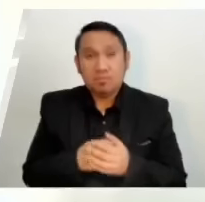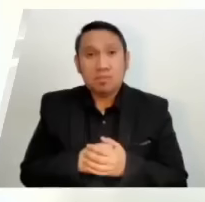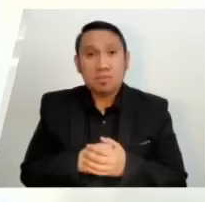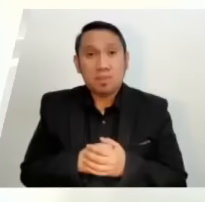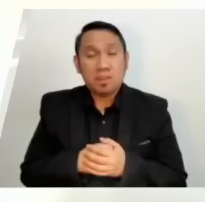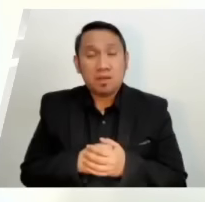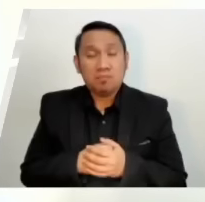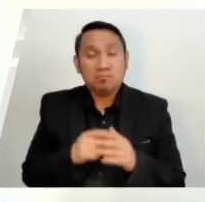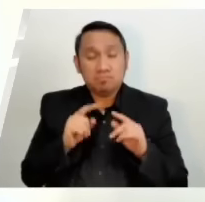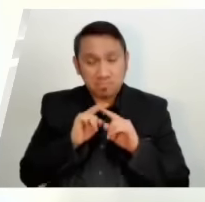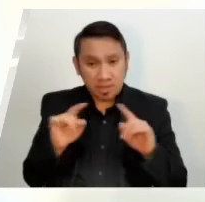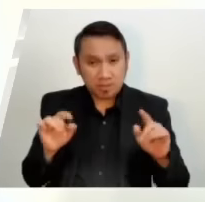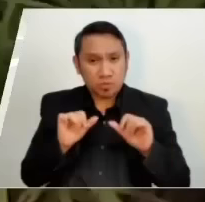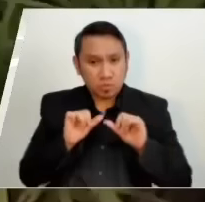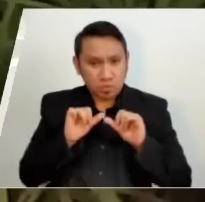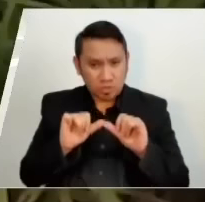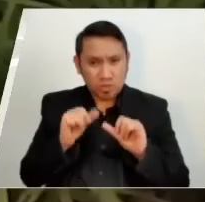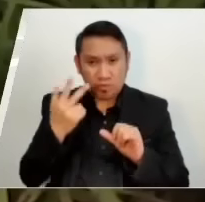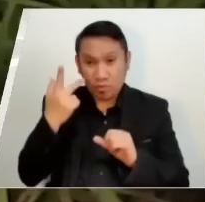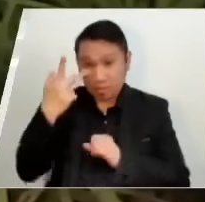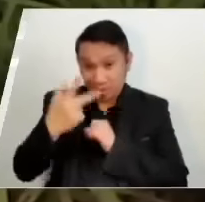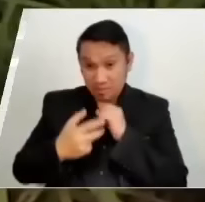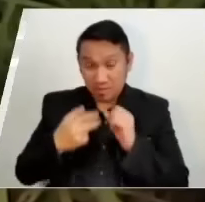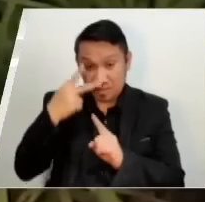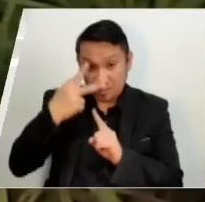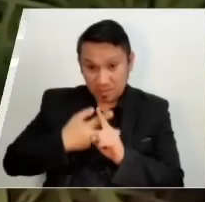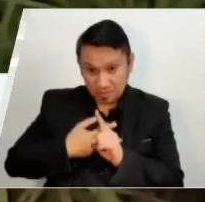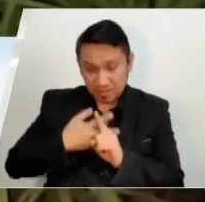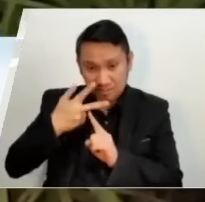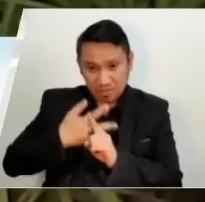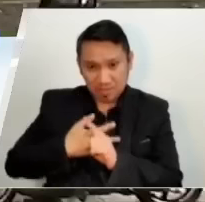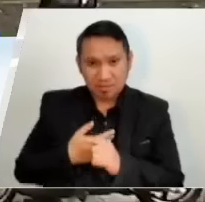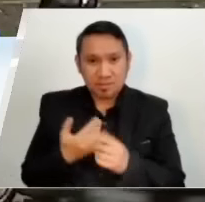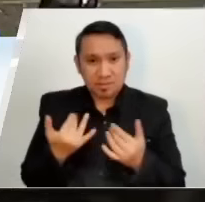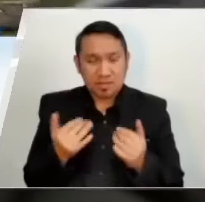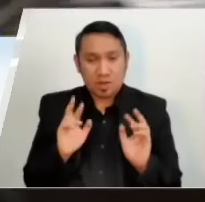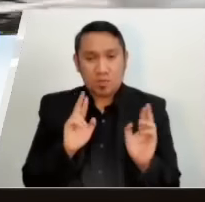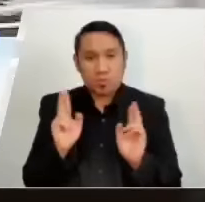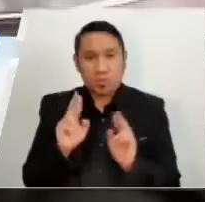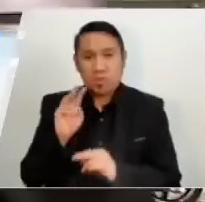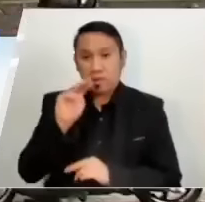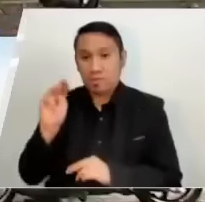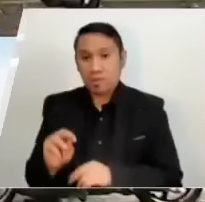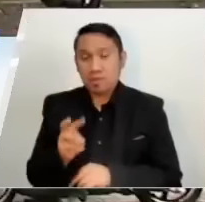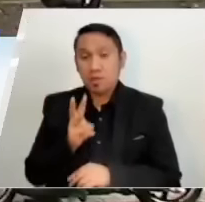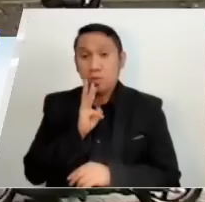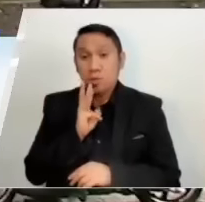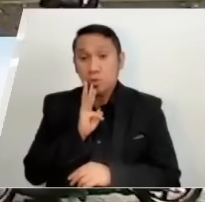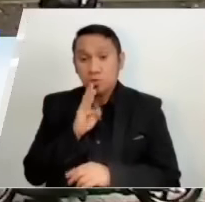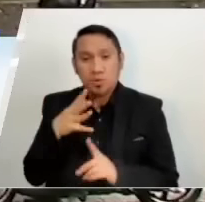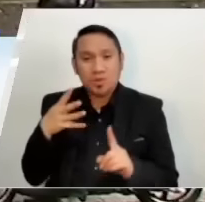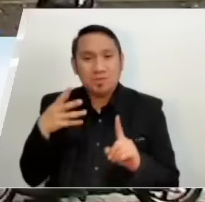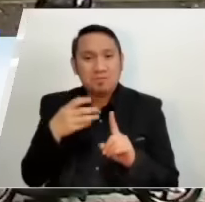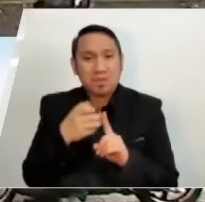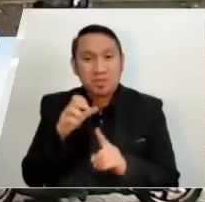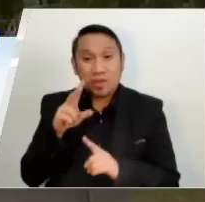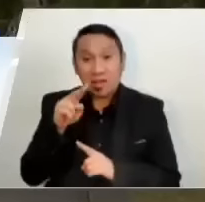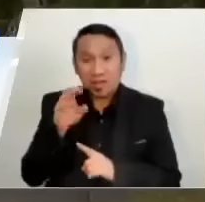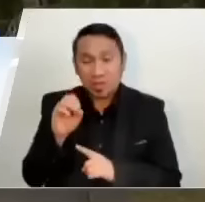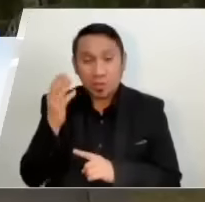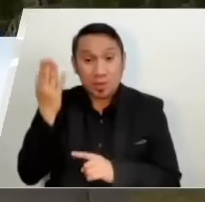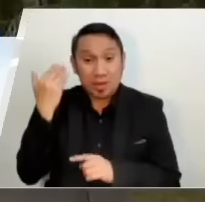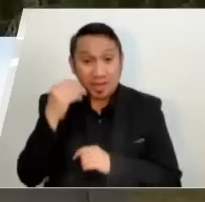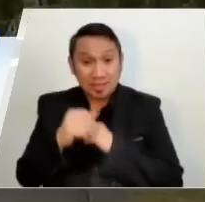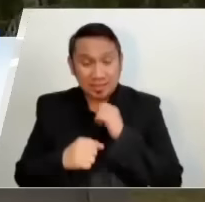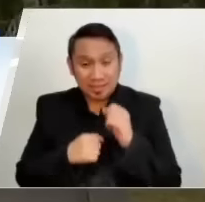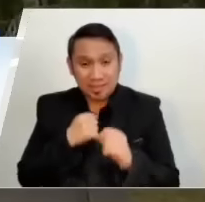continued for the next 3 months. Pinaghandaan na raw ng Manila Water at Maynilad ang epekto ng El Niño nung nakaraang taon pa,